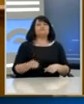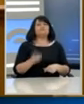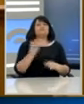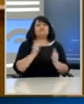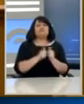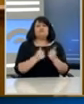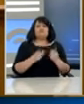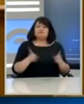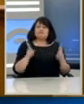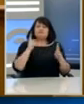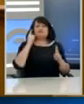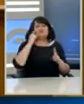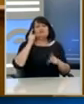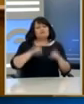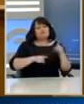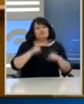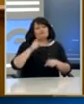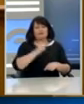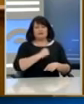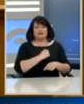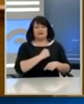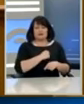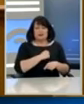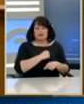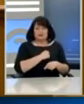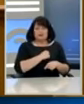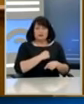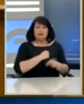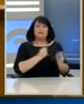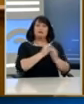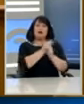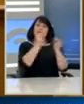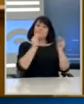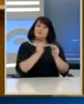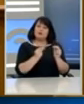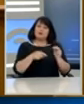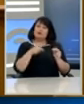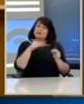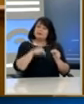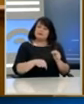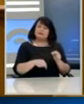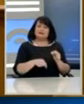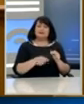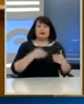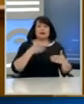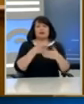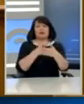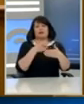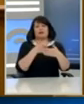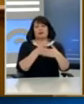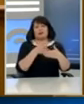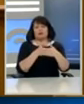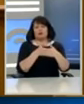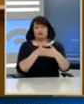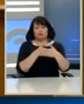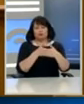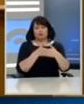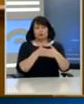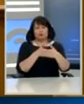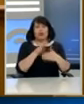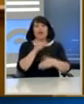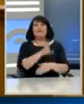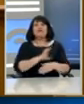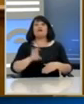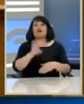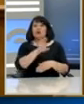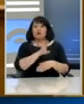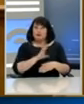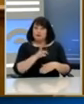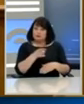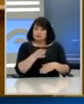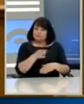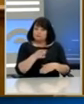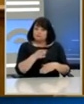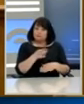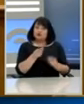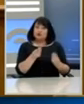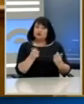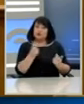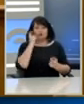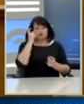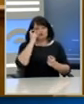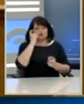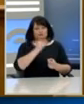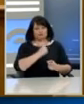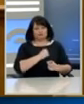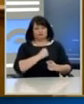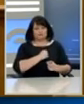νεοφιλελεύθερες αντιλήψεις. Αντιλήψεις οι οποίες δημιούργησαν και τα σημερινά αδιέξοδα στα οποία βρίσκεται η Ευρώπη, διότι με τον τρόπο που πήγε